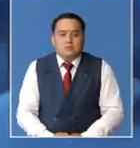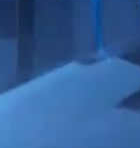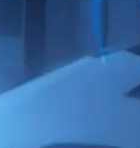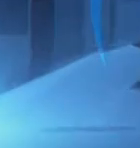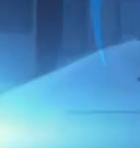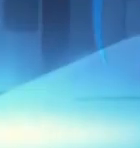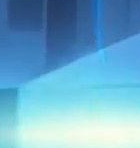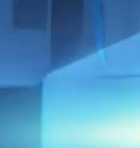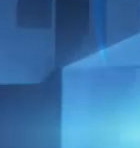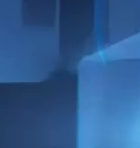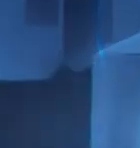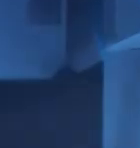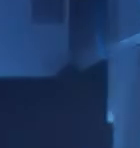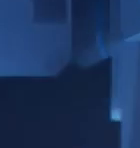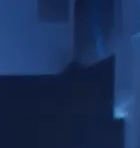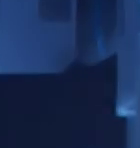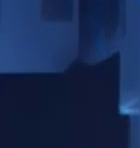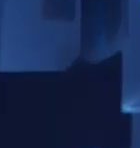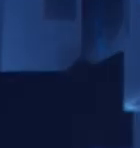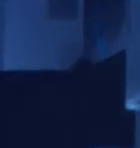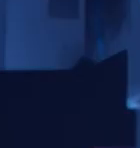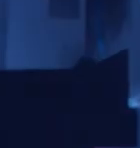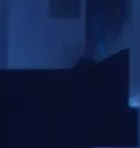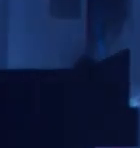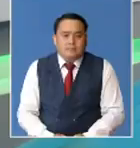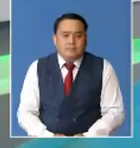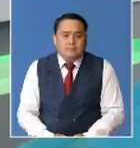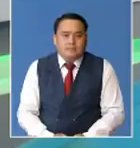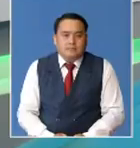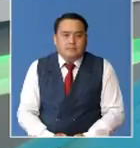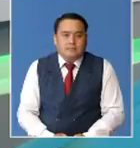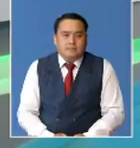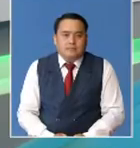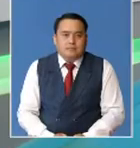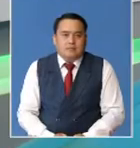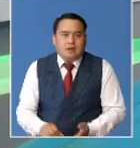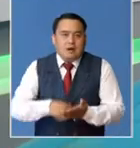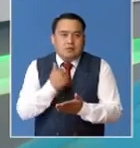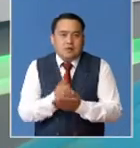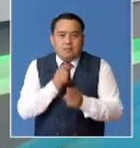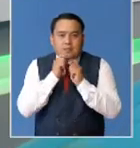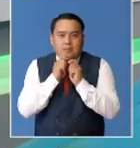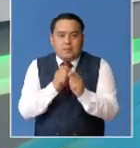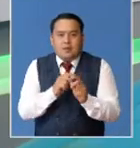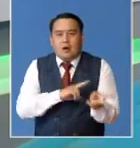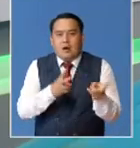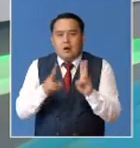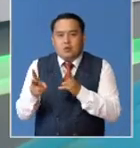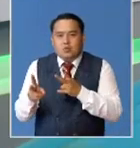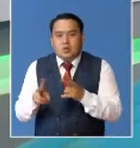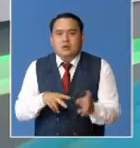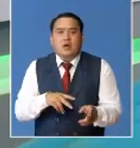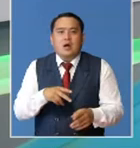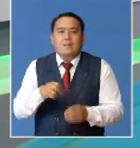Пана Анитова по материалам интернет-ресурсов. Гран-при в номинации «Хореография»